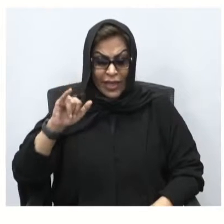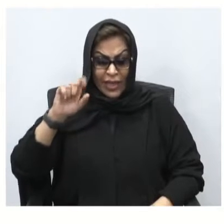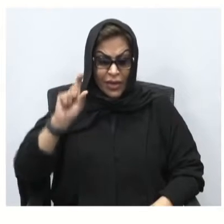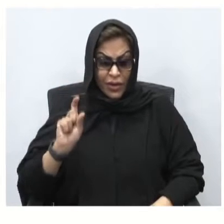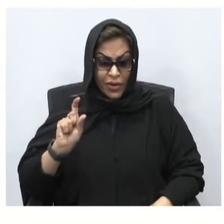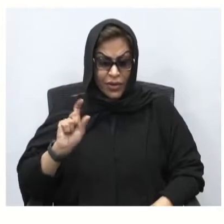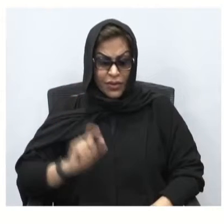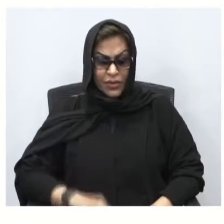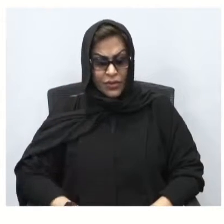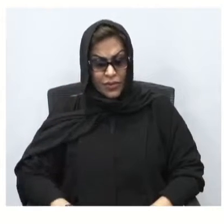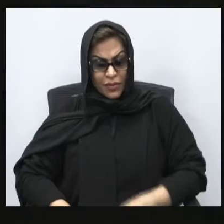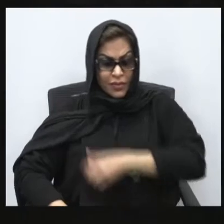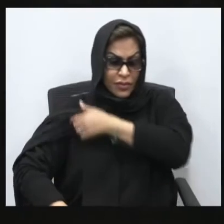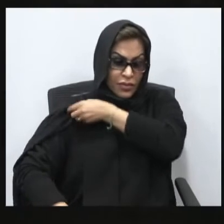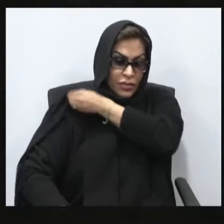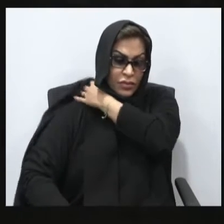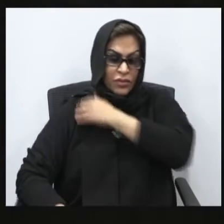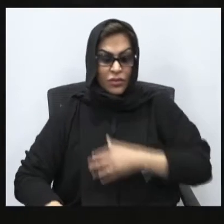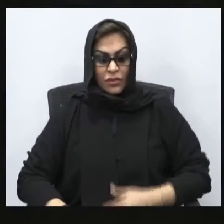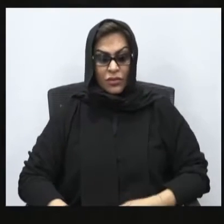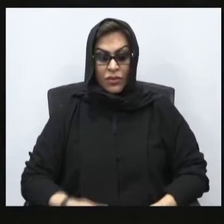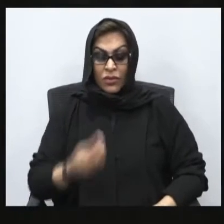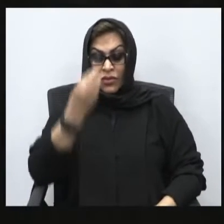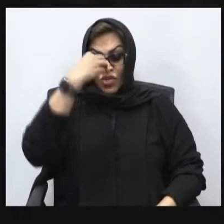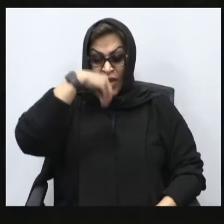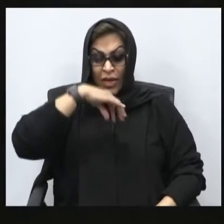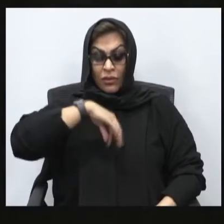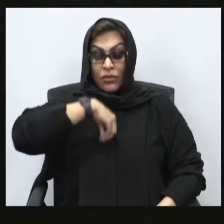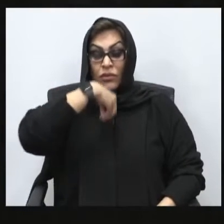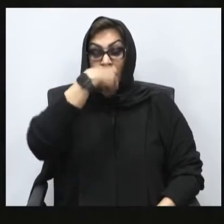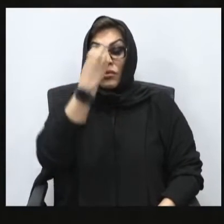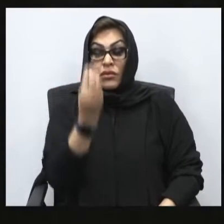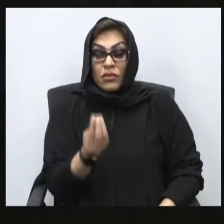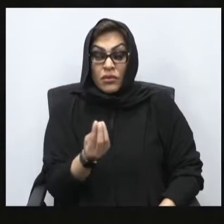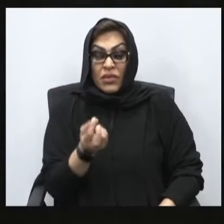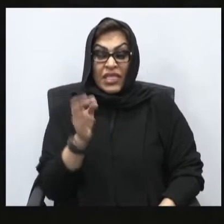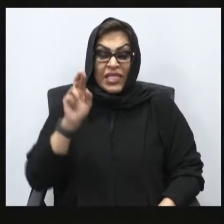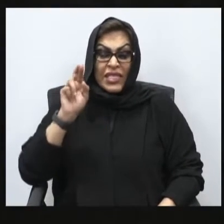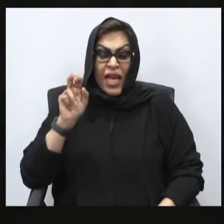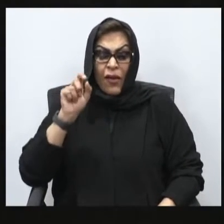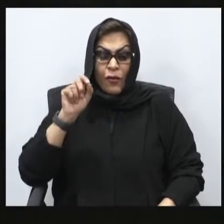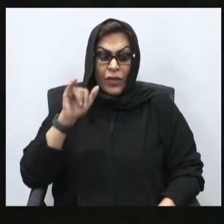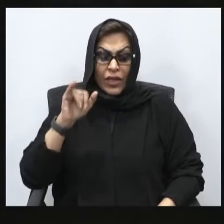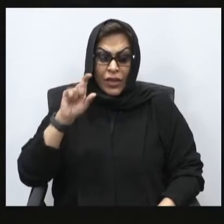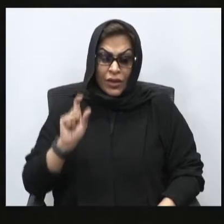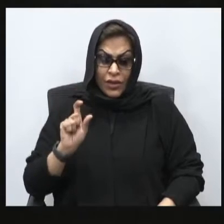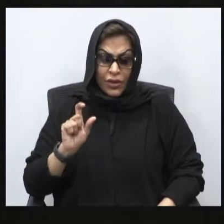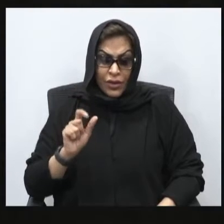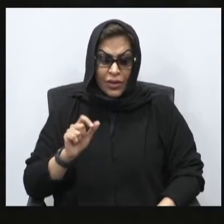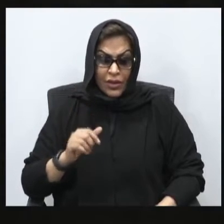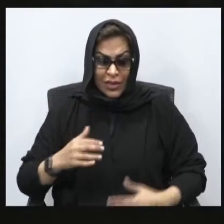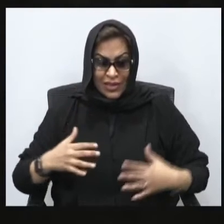لحجاب الحاجز يرتفع للاعلى وبالتالي التجويف الصدري يصغر